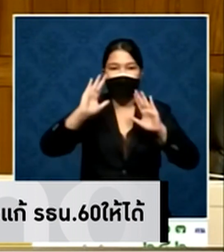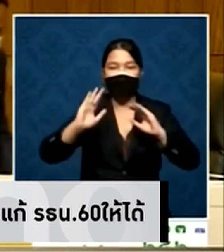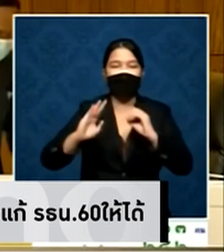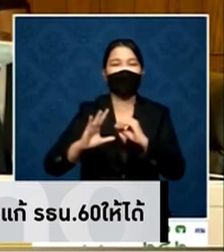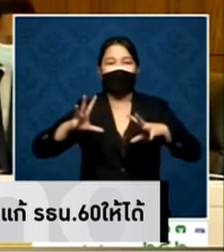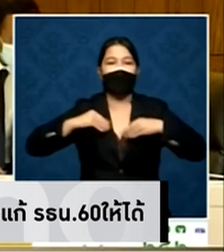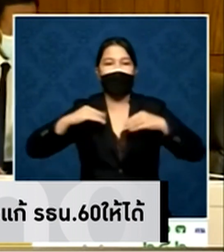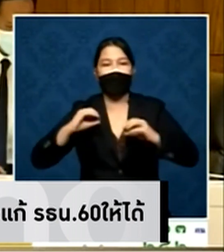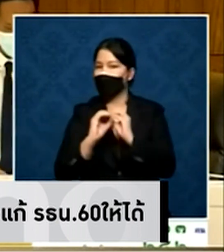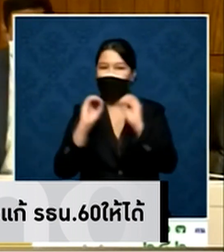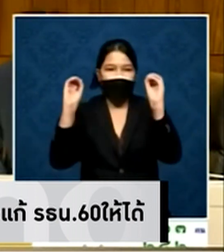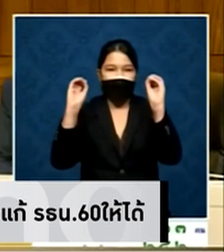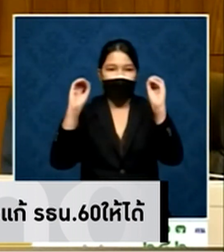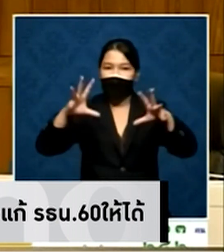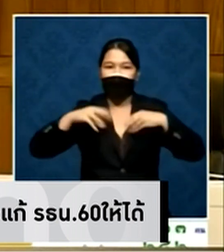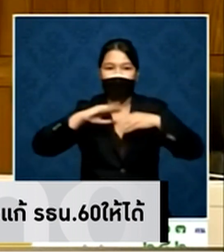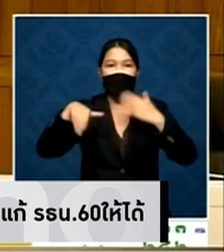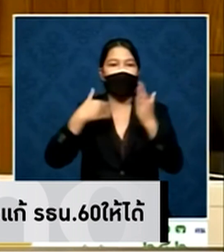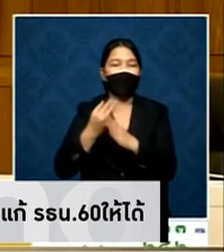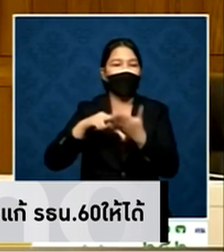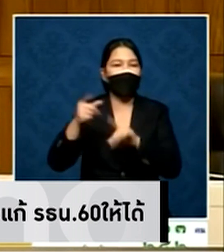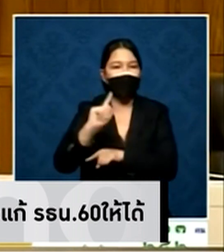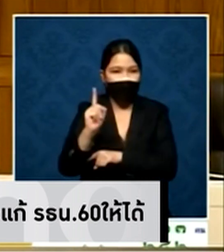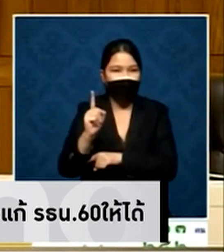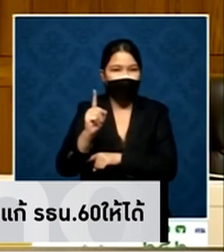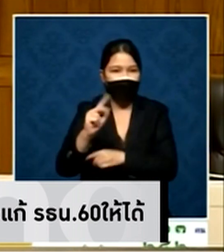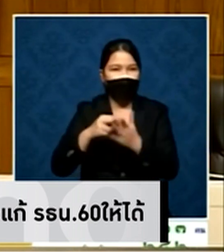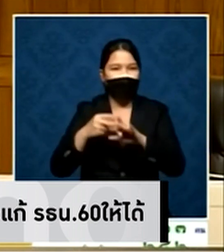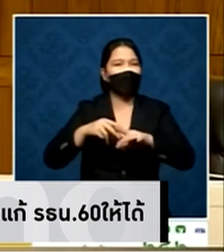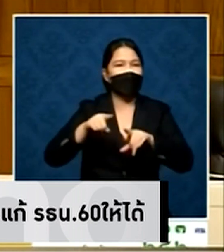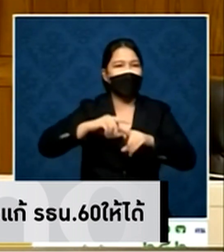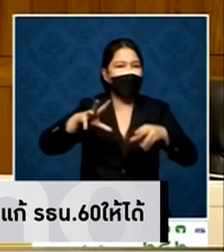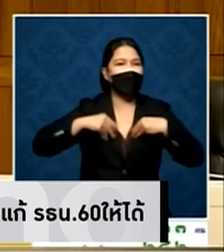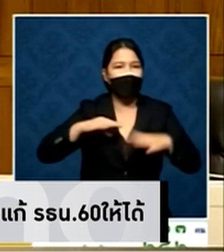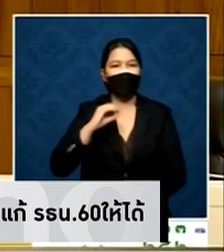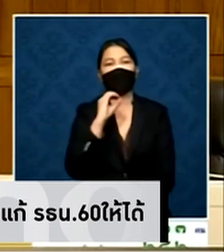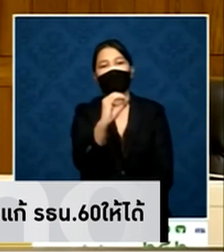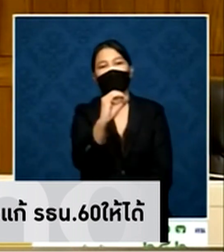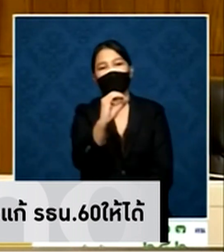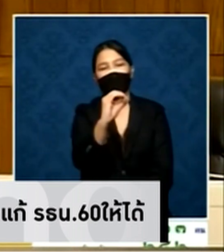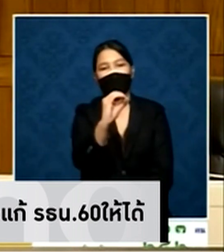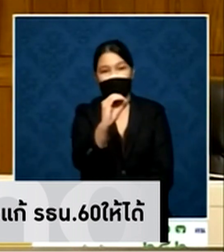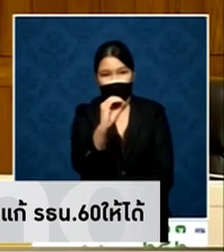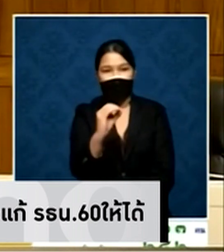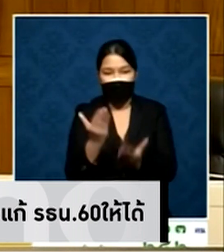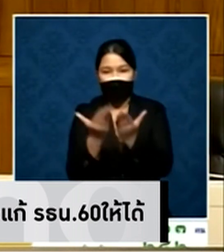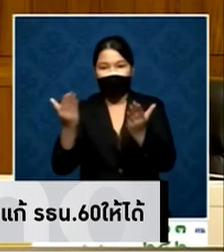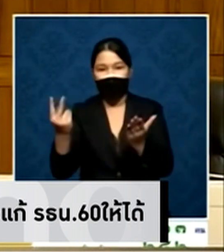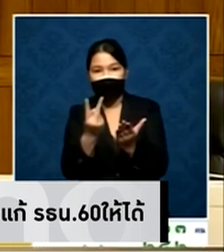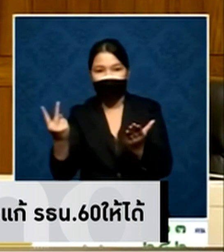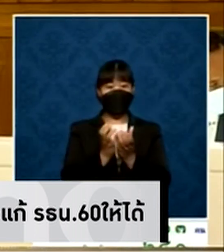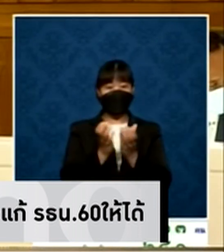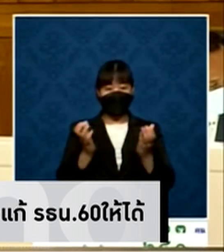ทะลุปรุโปร่งหมดนะครับว่าอะไรเป็นอะไรข้างสวนศรีบุตรนะครับบอกว่าจนถึงปัจจุบันนะไม่เคยมีสักครั้งที่รัฐสภา